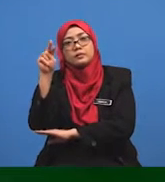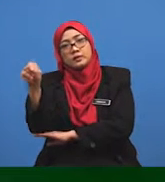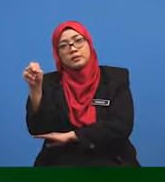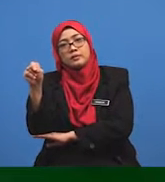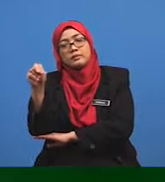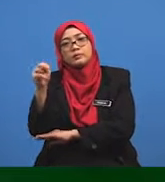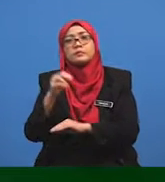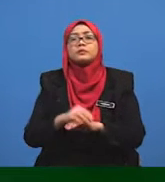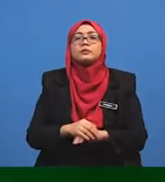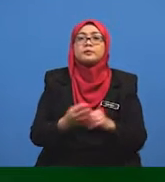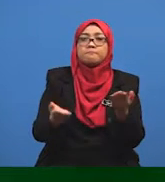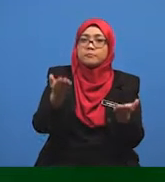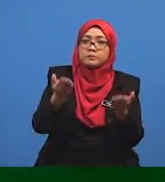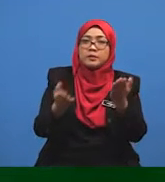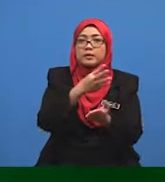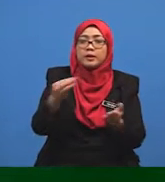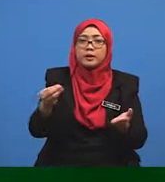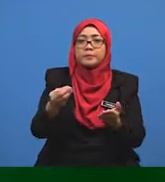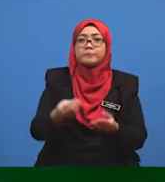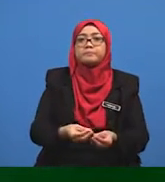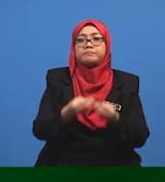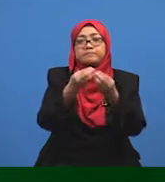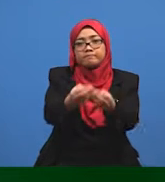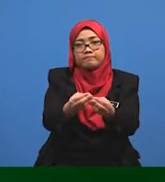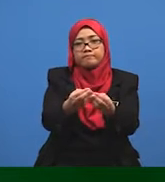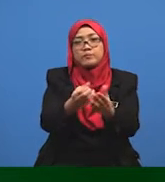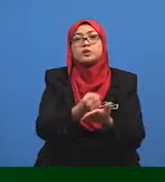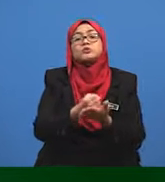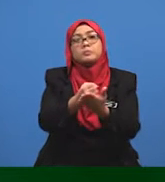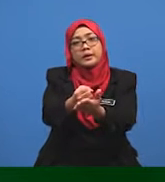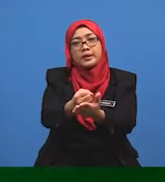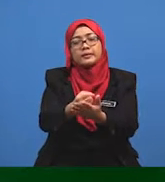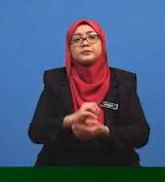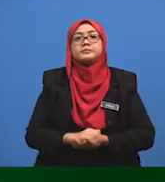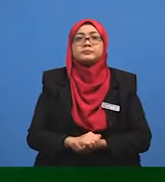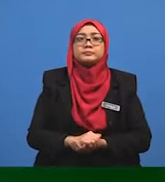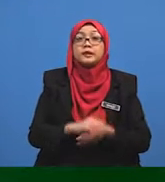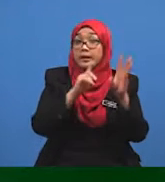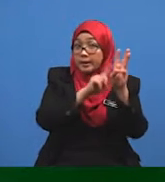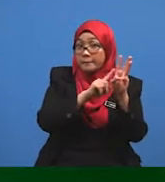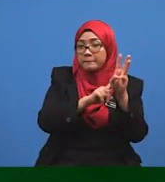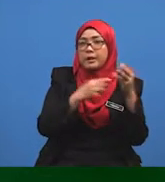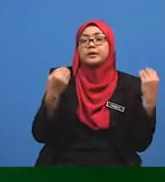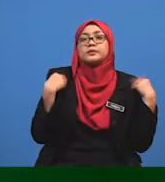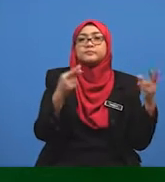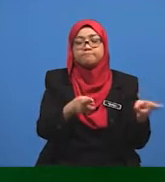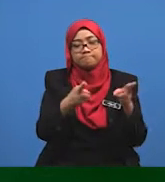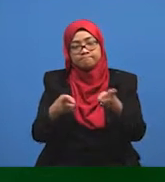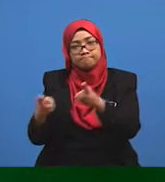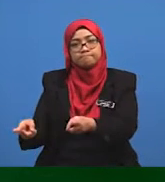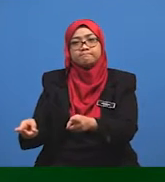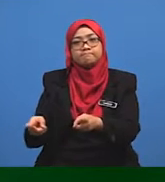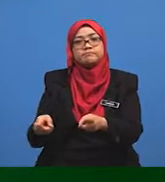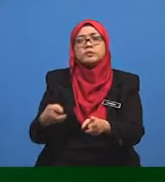timbangan ataupun bersedekah. Yang keenam, mempunyai perancangan teliti dan rapi dalam